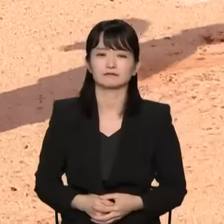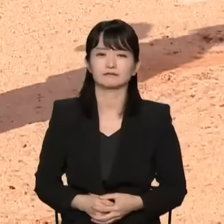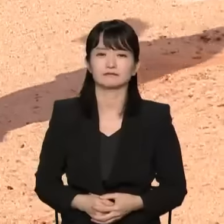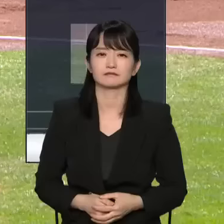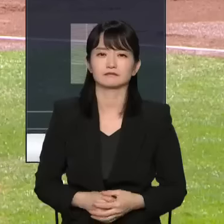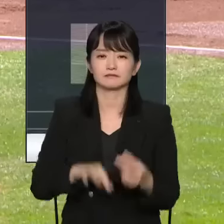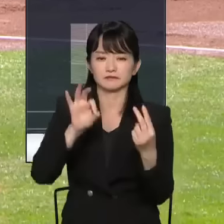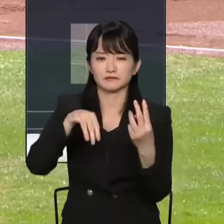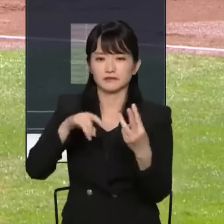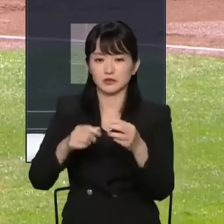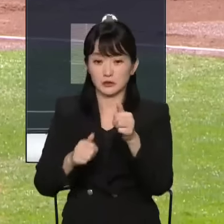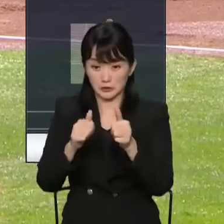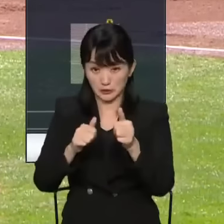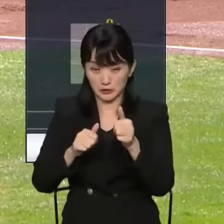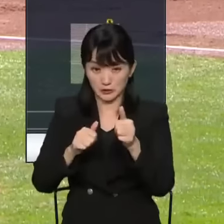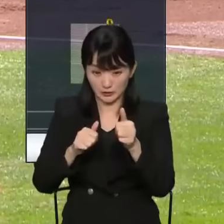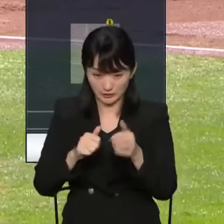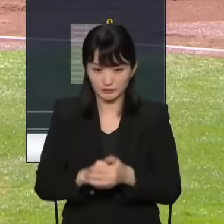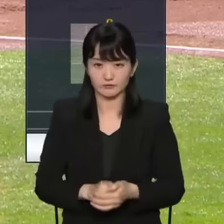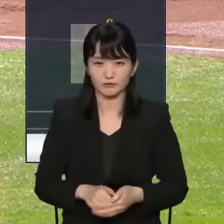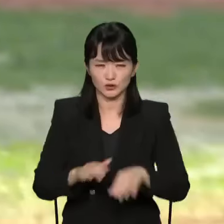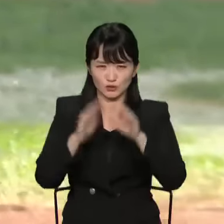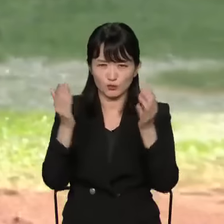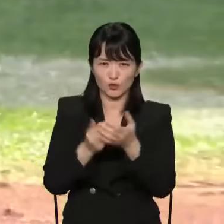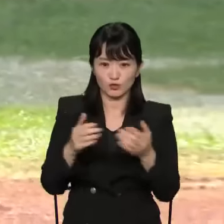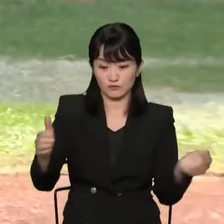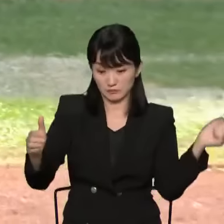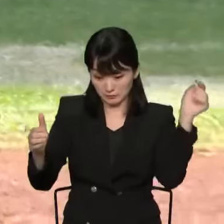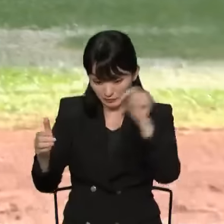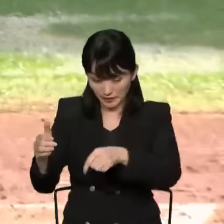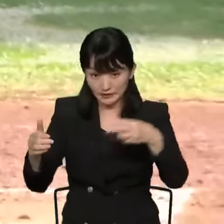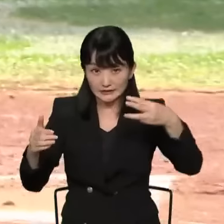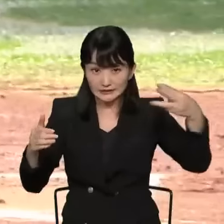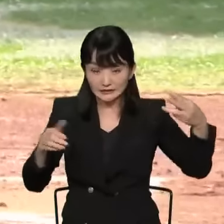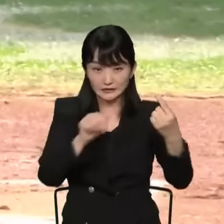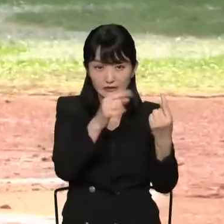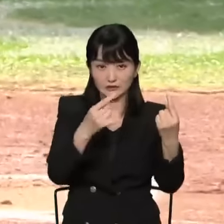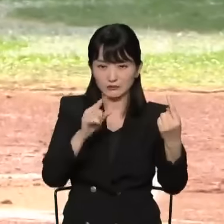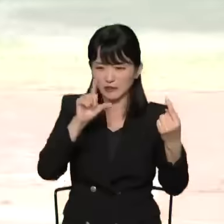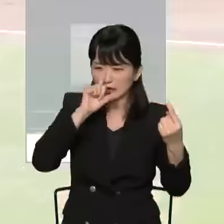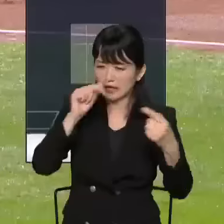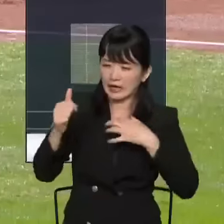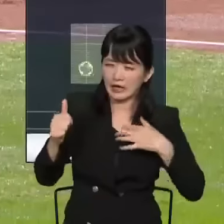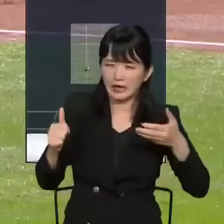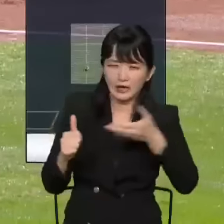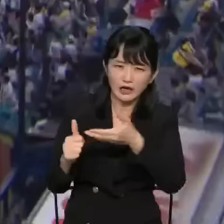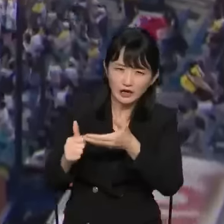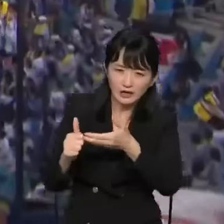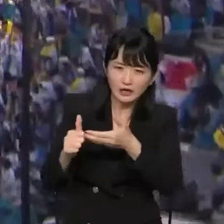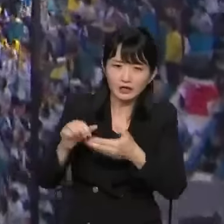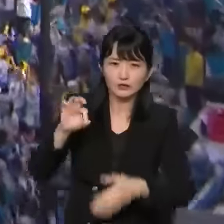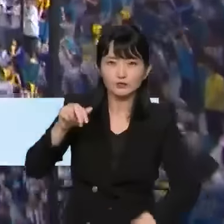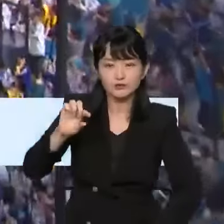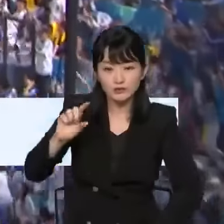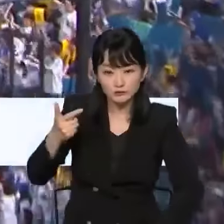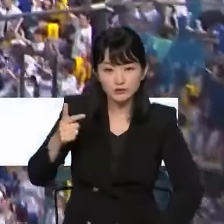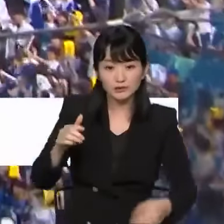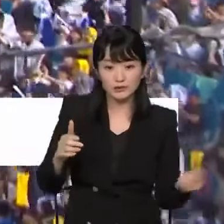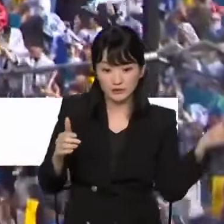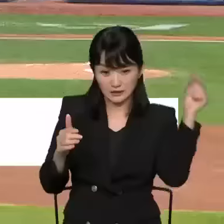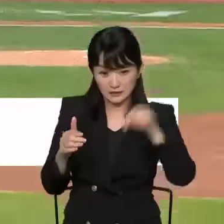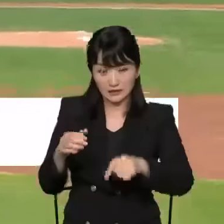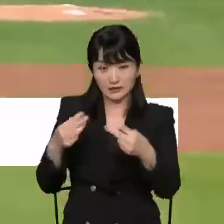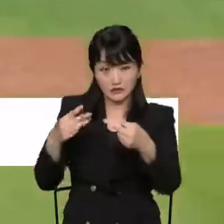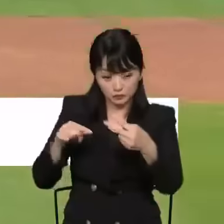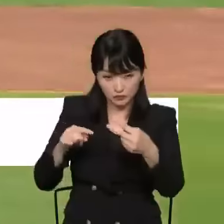플레이오프 첫 경기부터 선발 전원 안타를 기록한 삼성은 1회부터 LG를 괴롭혔습니다. 윤정빈의 2루타에 이어